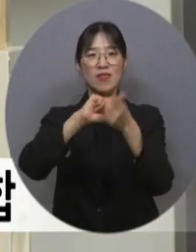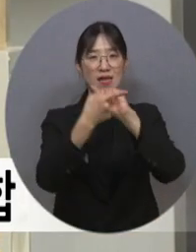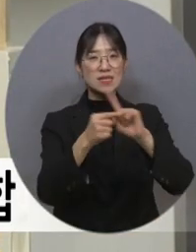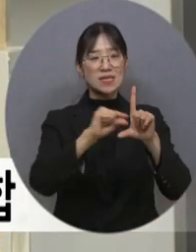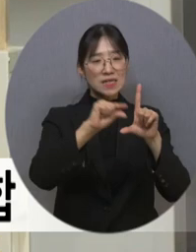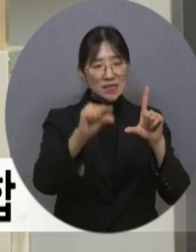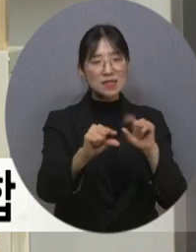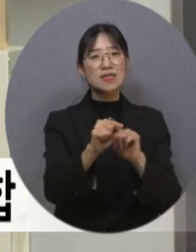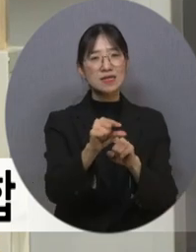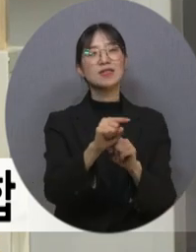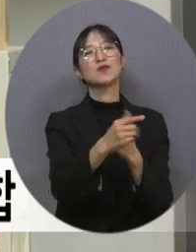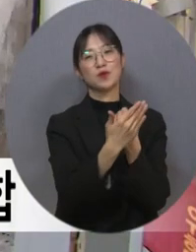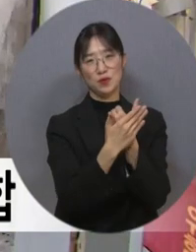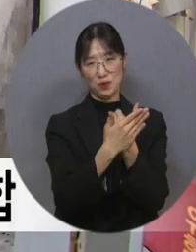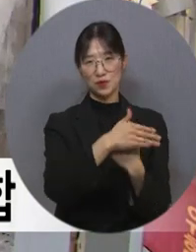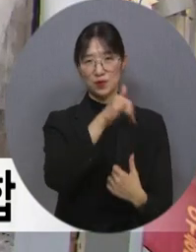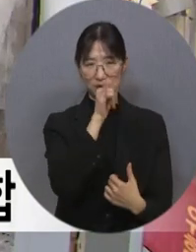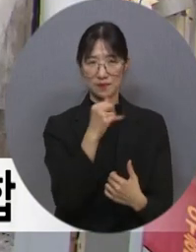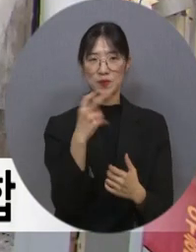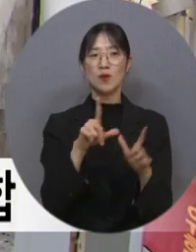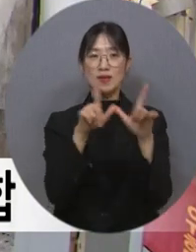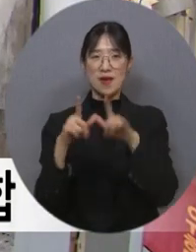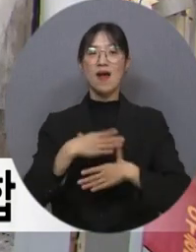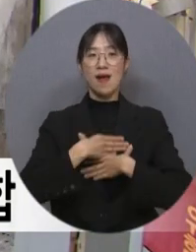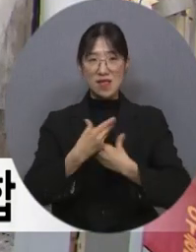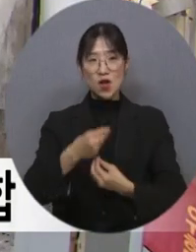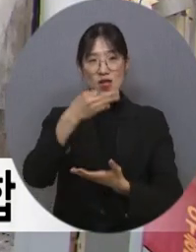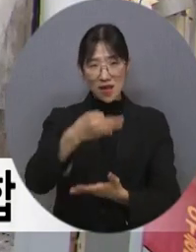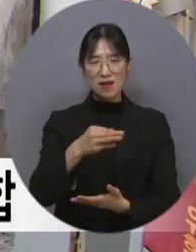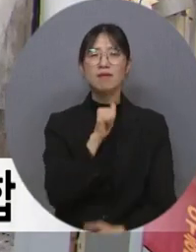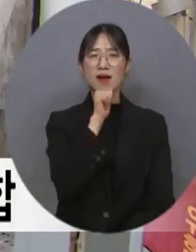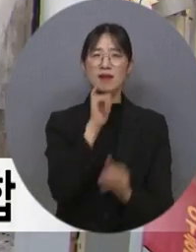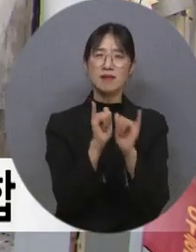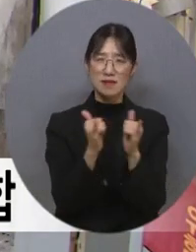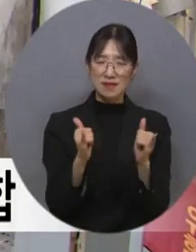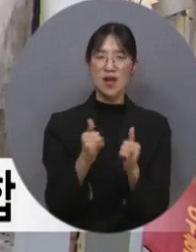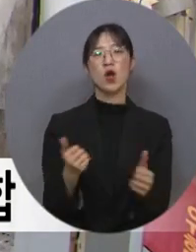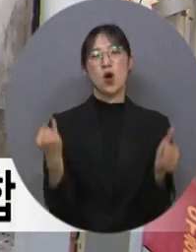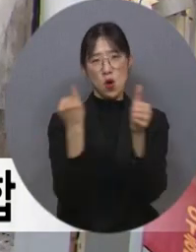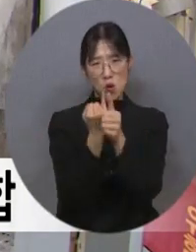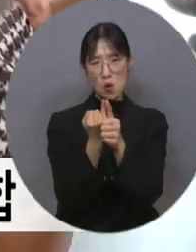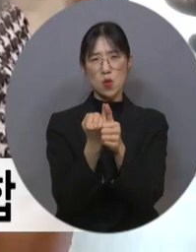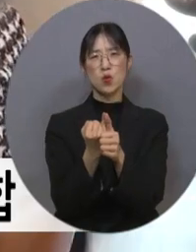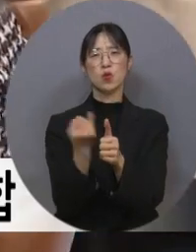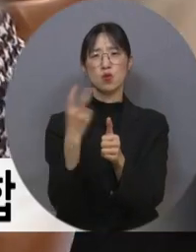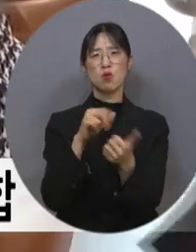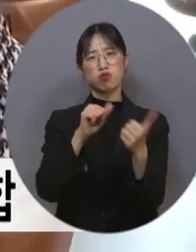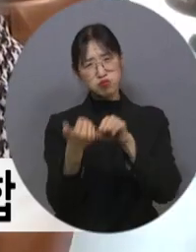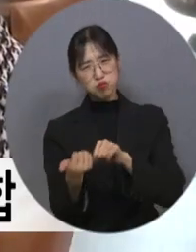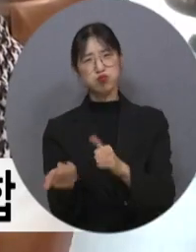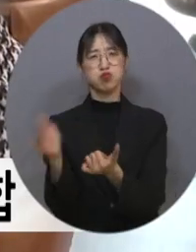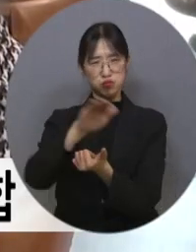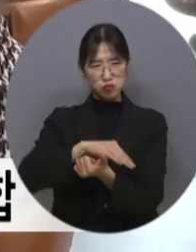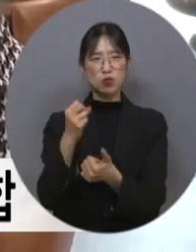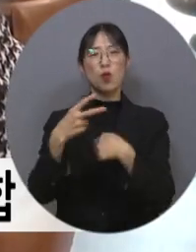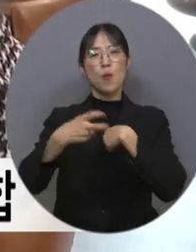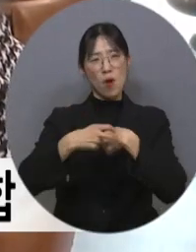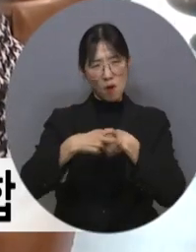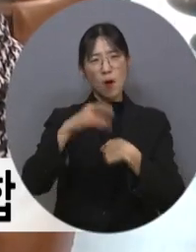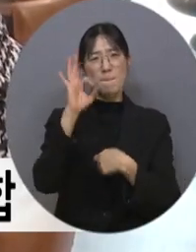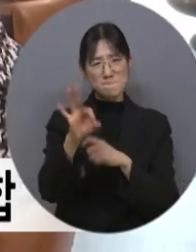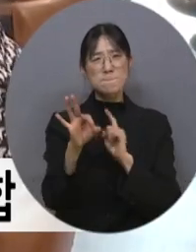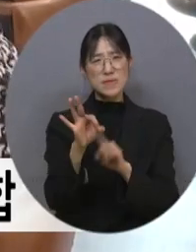내에서 지급하는 제도이며 생활안정자금은 저소득층의 혼례비와 장례비, 병원비 등